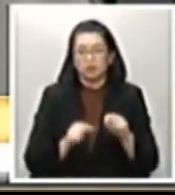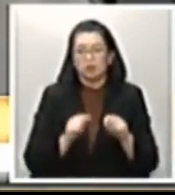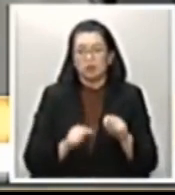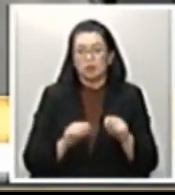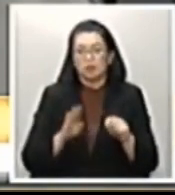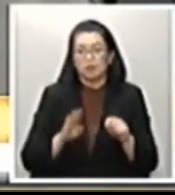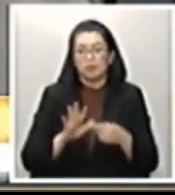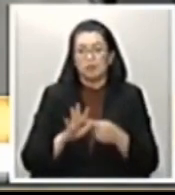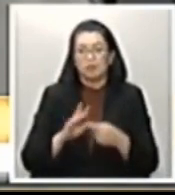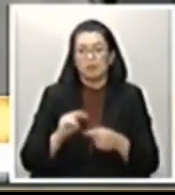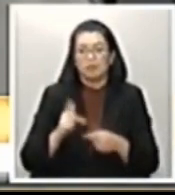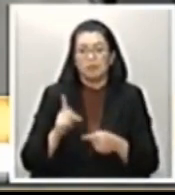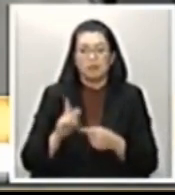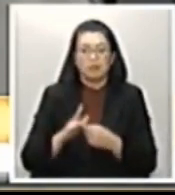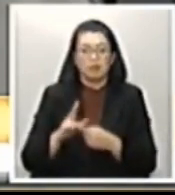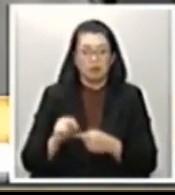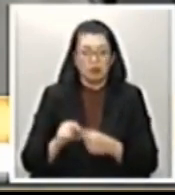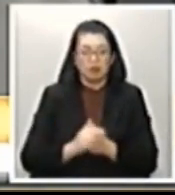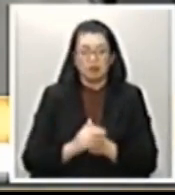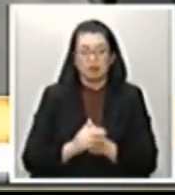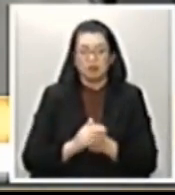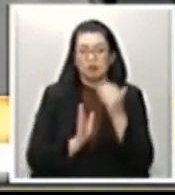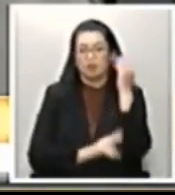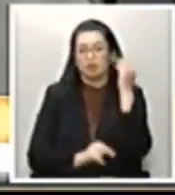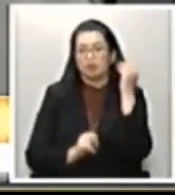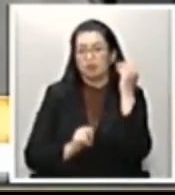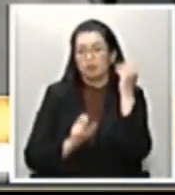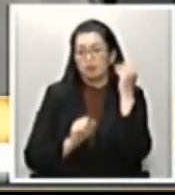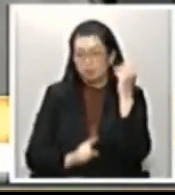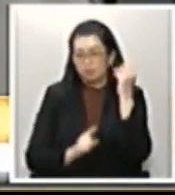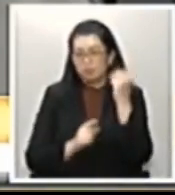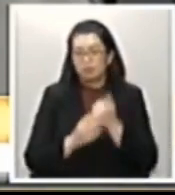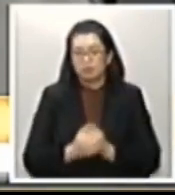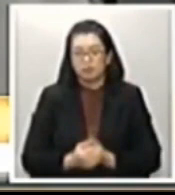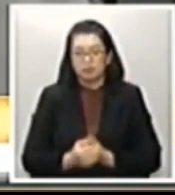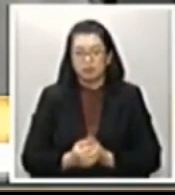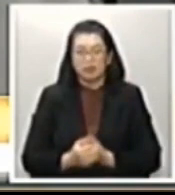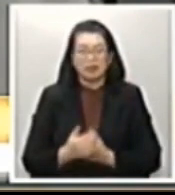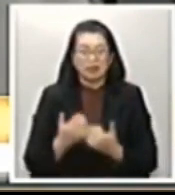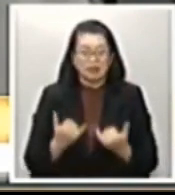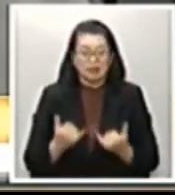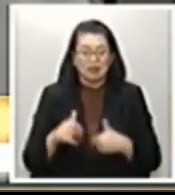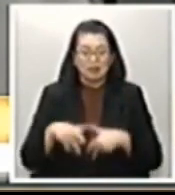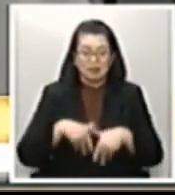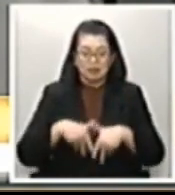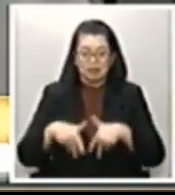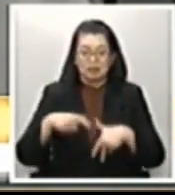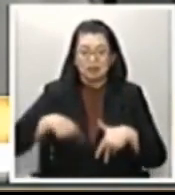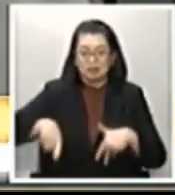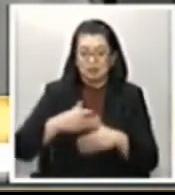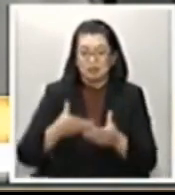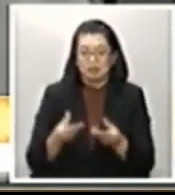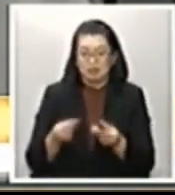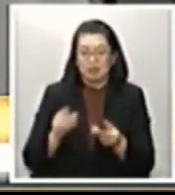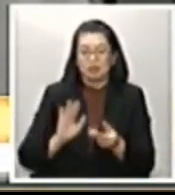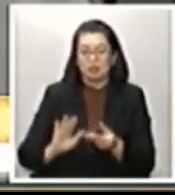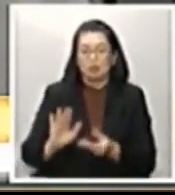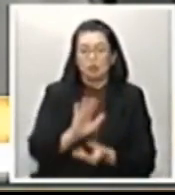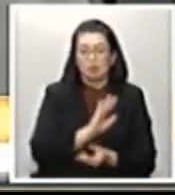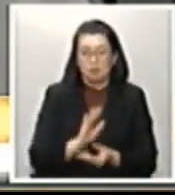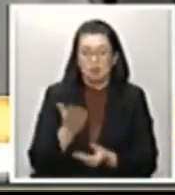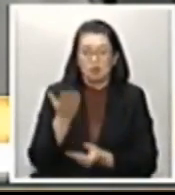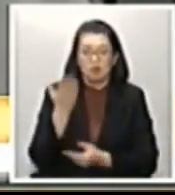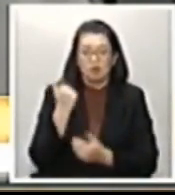อำเภอบางขันจังหวัดนครศรีธรรมราชก็กราบเรียนท่านประธานว่าเรื่องนี้ท่านอดีตผู้ใหญ่บ้